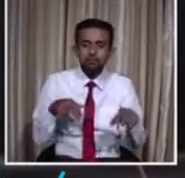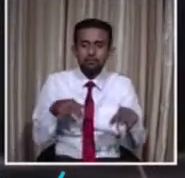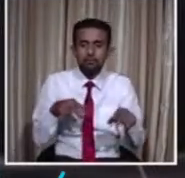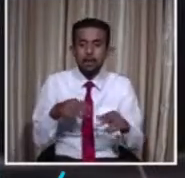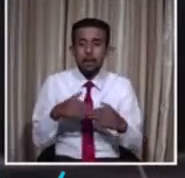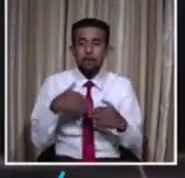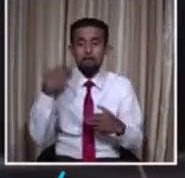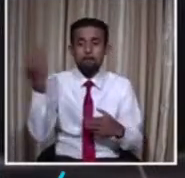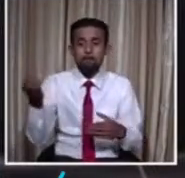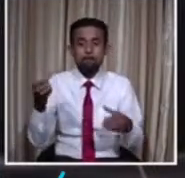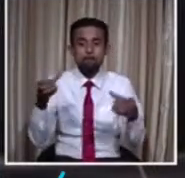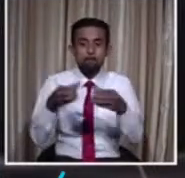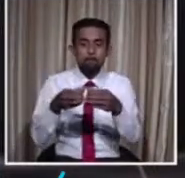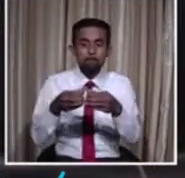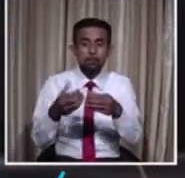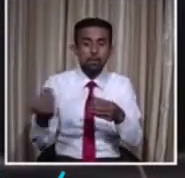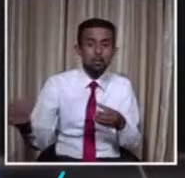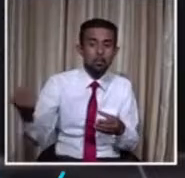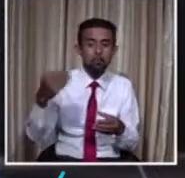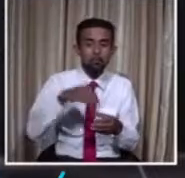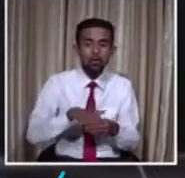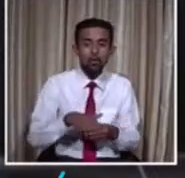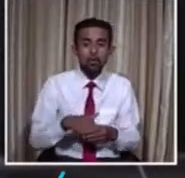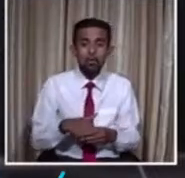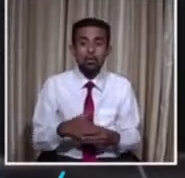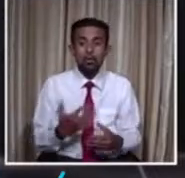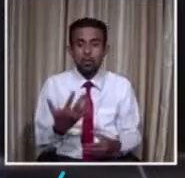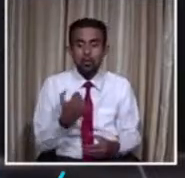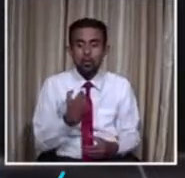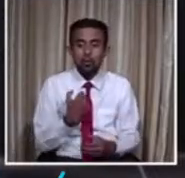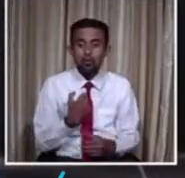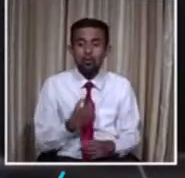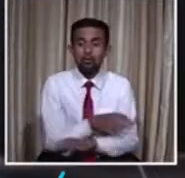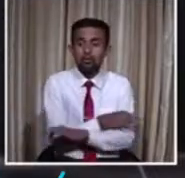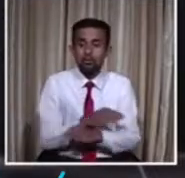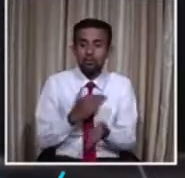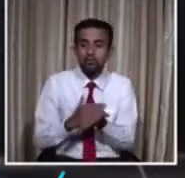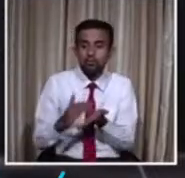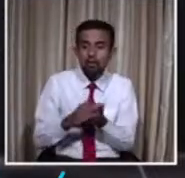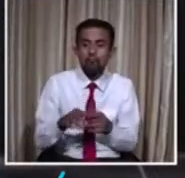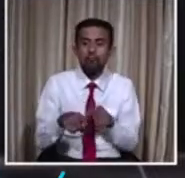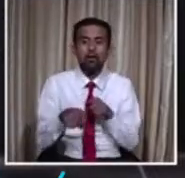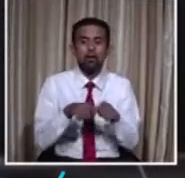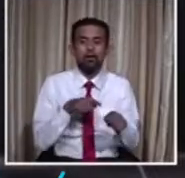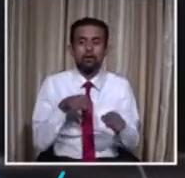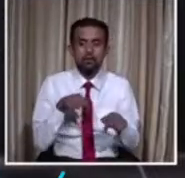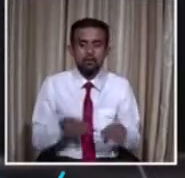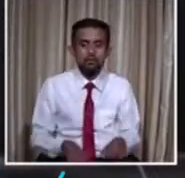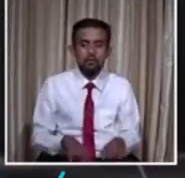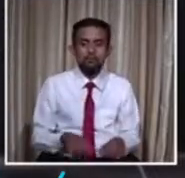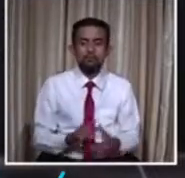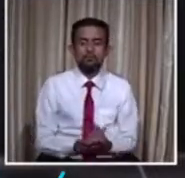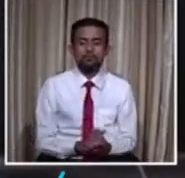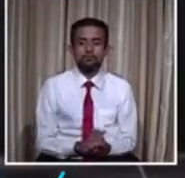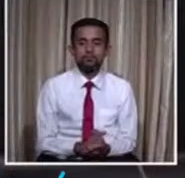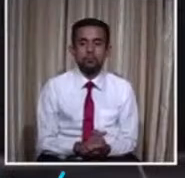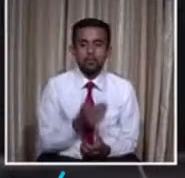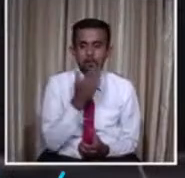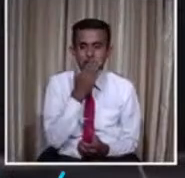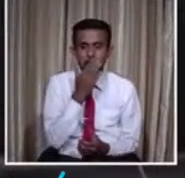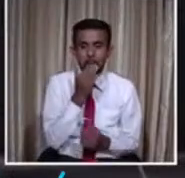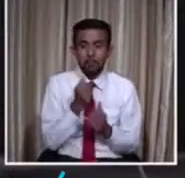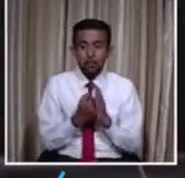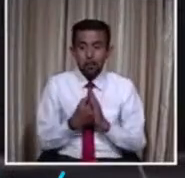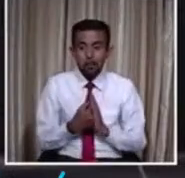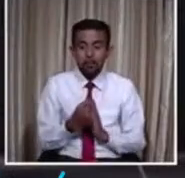bahir parshaya anta mereka itu lata binna bahin nona karena pota pada lada dene tatwa ini hada agen ini dene ho no dene, karo